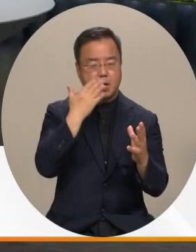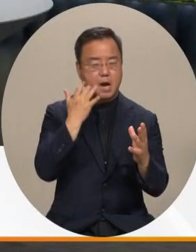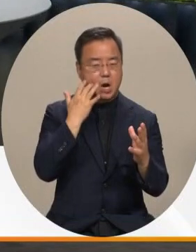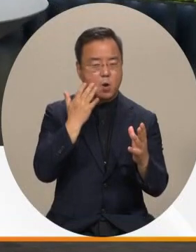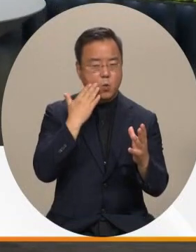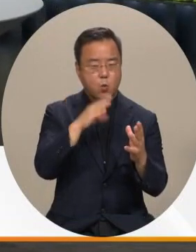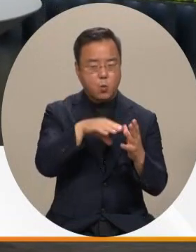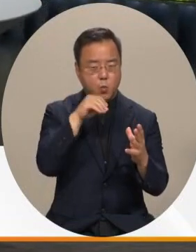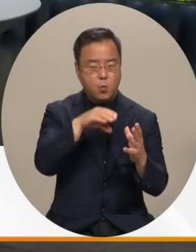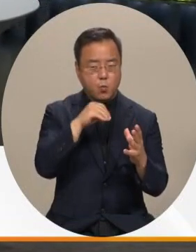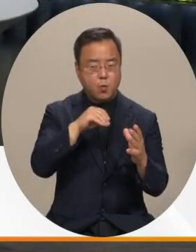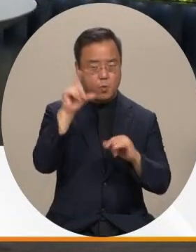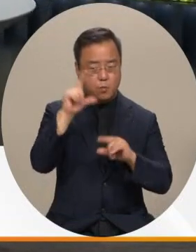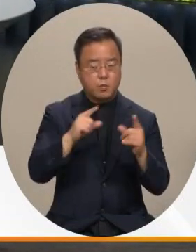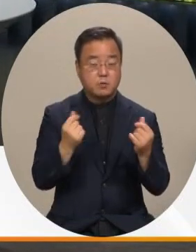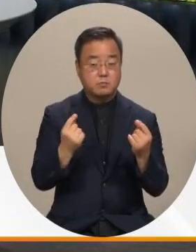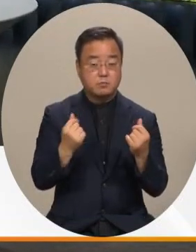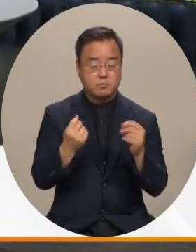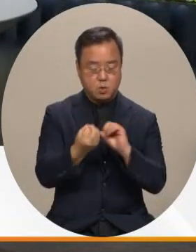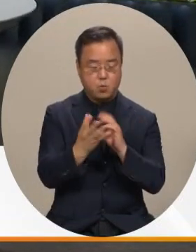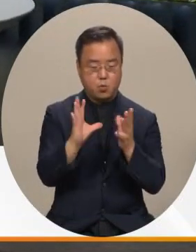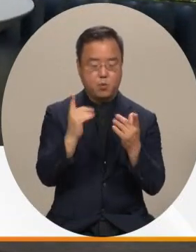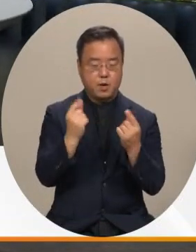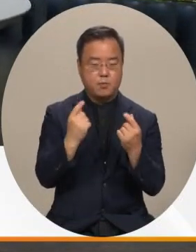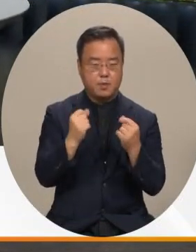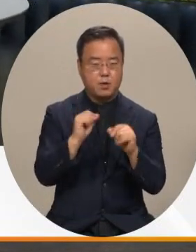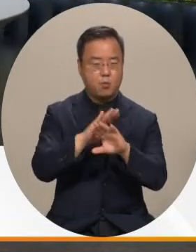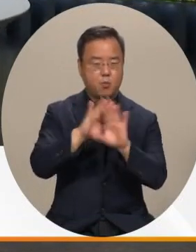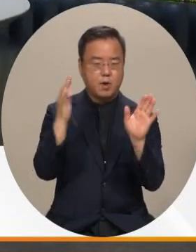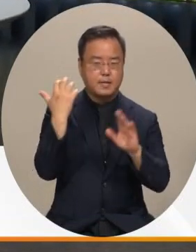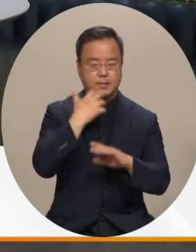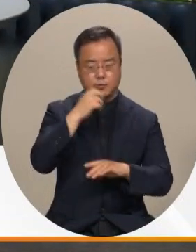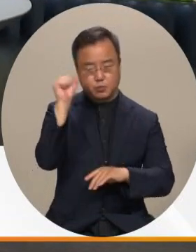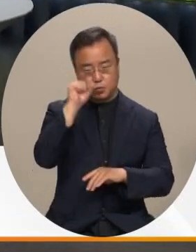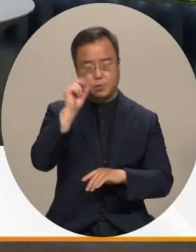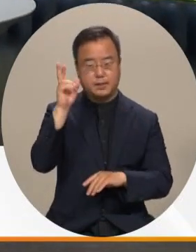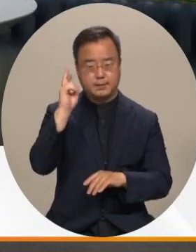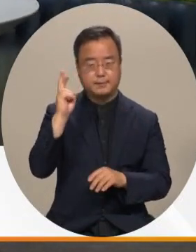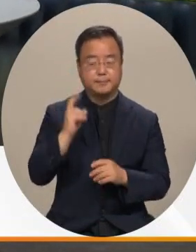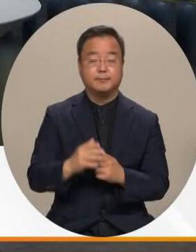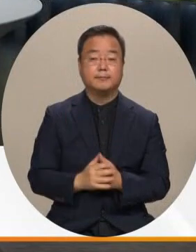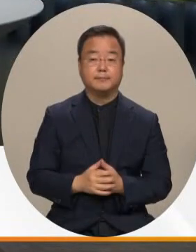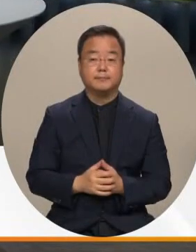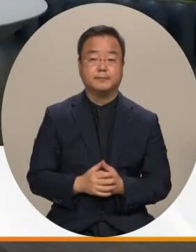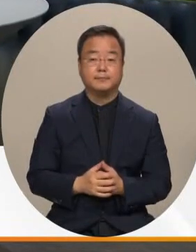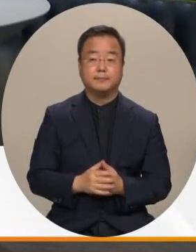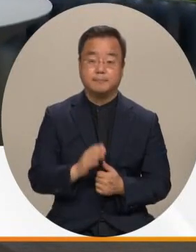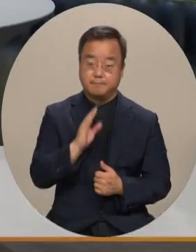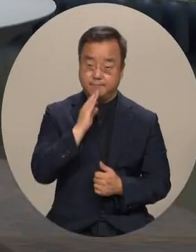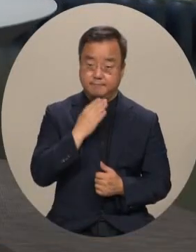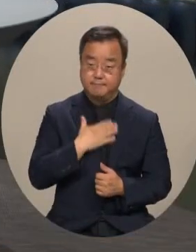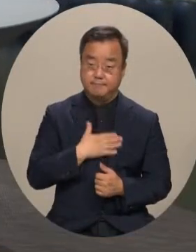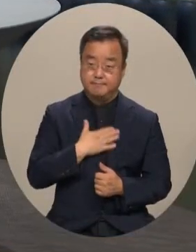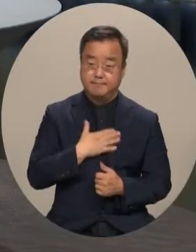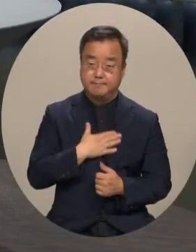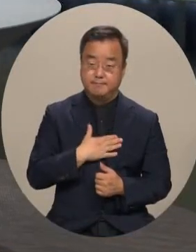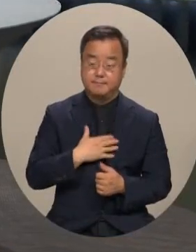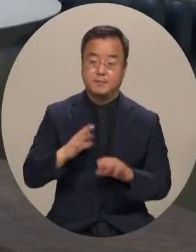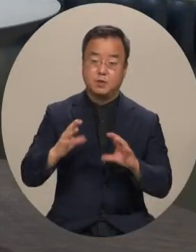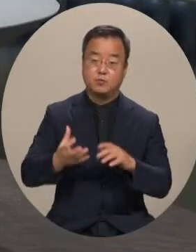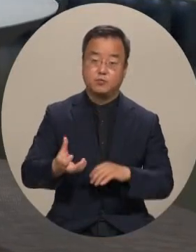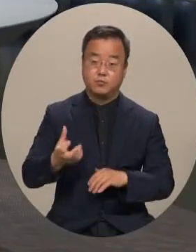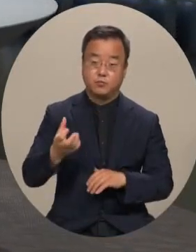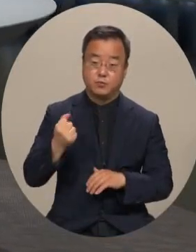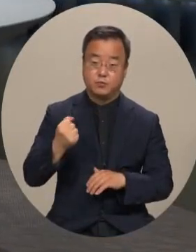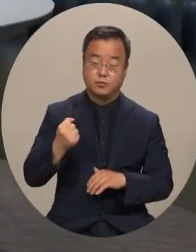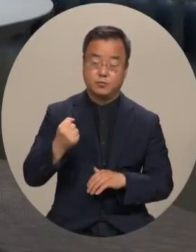보이기 때문에 꽃과 같이 밝고 화려한 색을 좋아하지 않나 그렇게 생각하고 있습니다 아네 또 그런 면이 있을 수 있겠군요 국립생물 자원